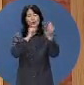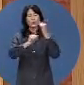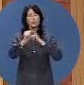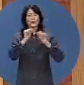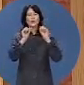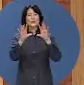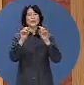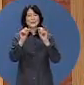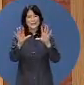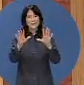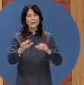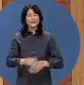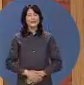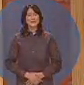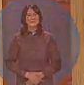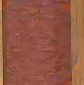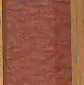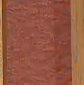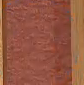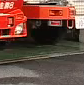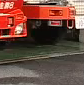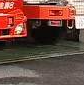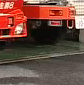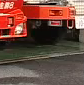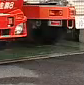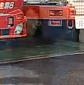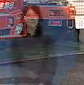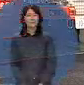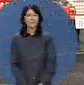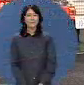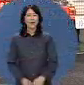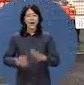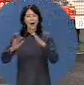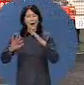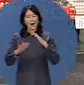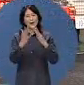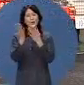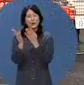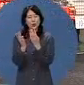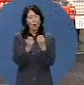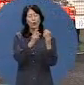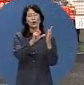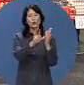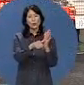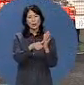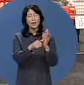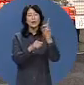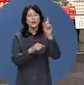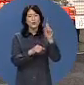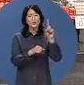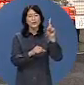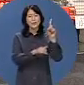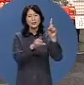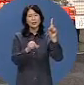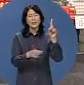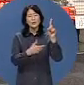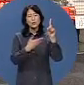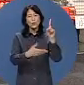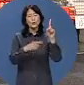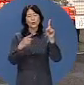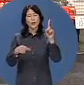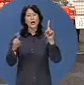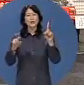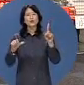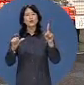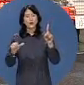せです火災が発生しやすい時期を迎え11月9日から15日